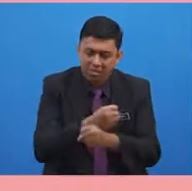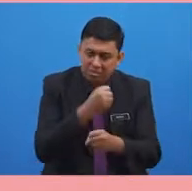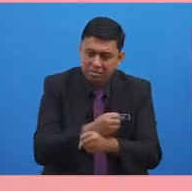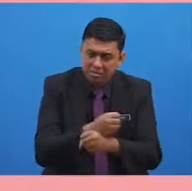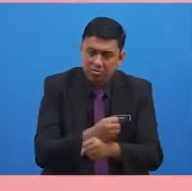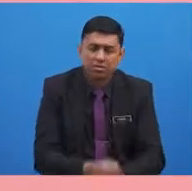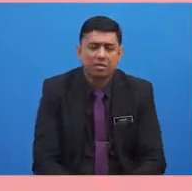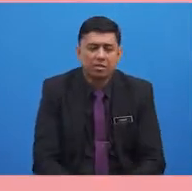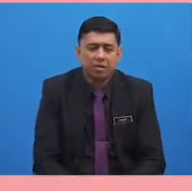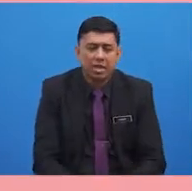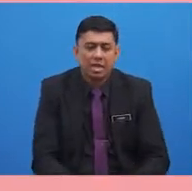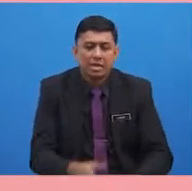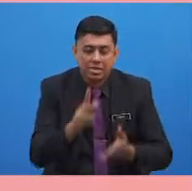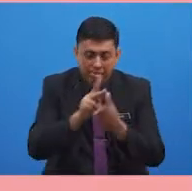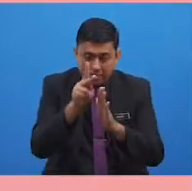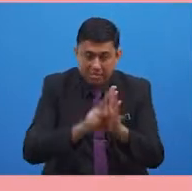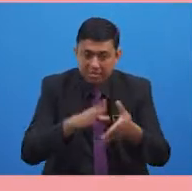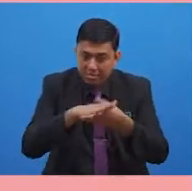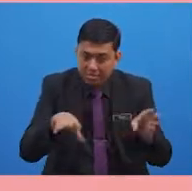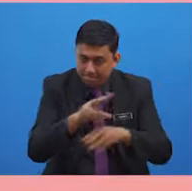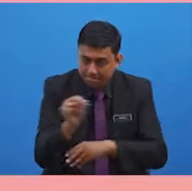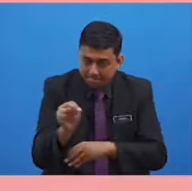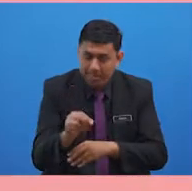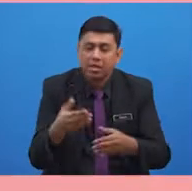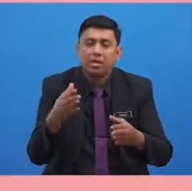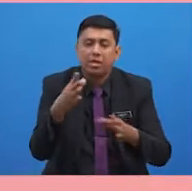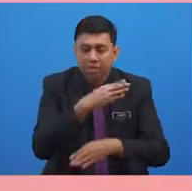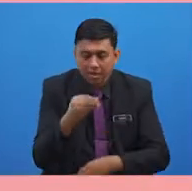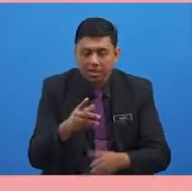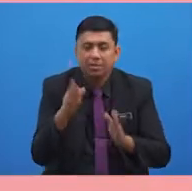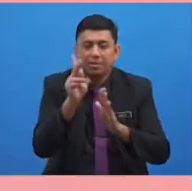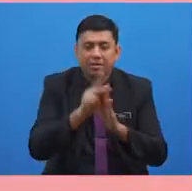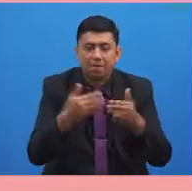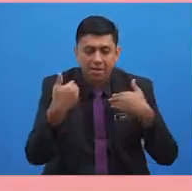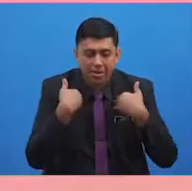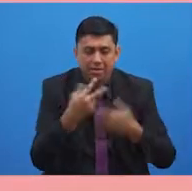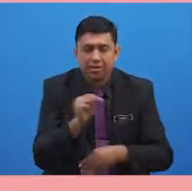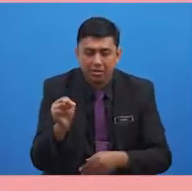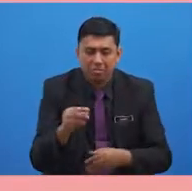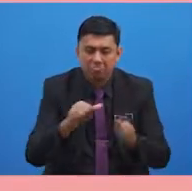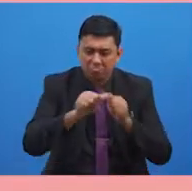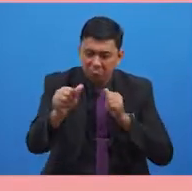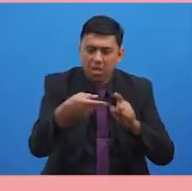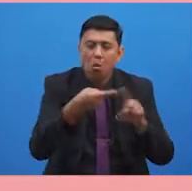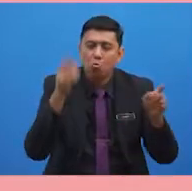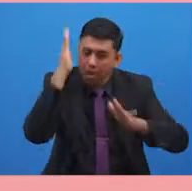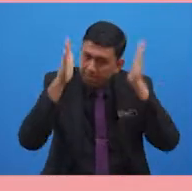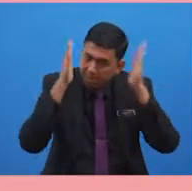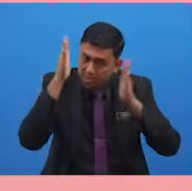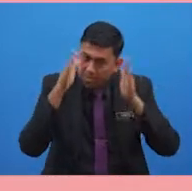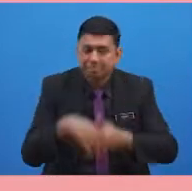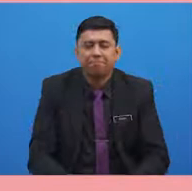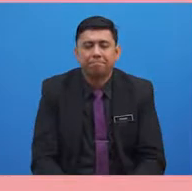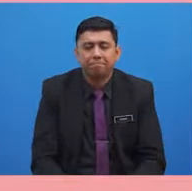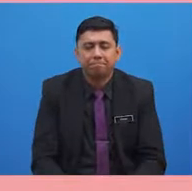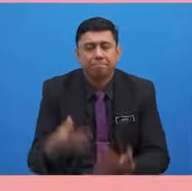melibatkan sektor keselamatan serta keberadaan pengundi yang jauh dari Malaysia.